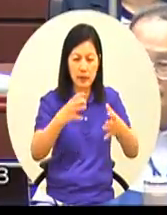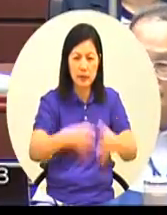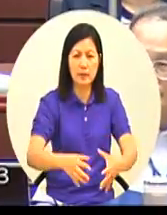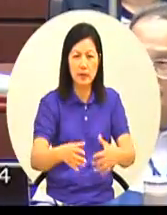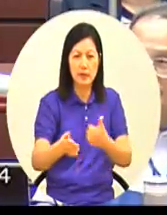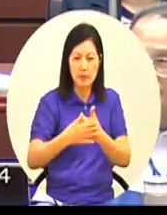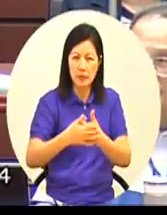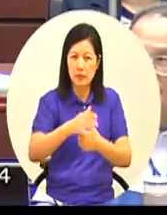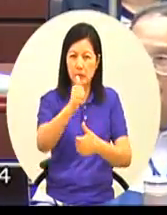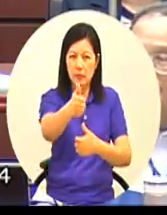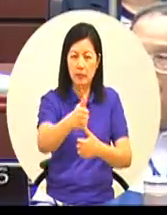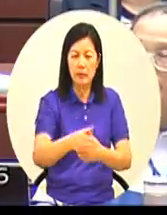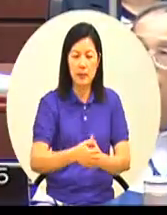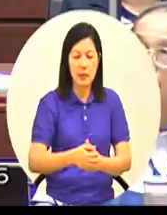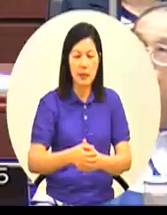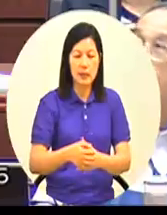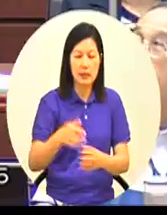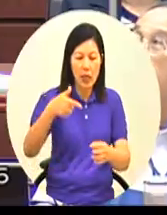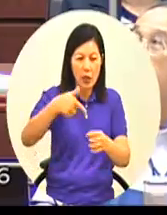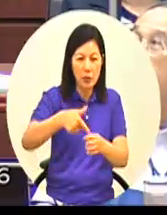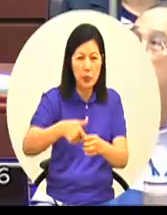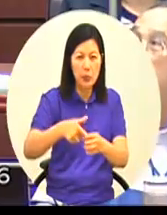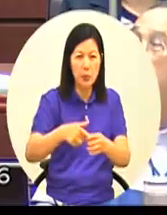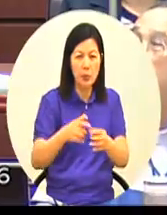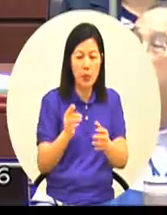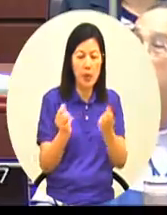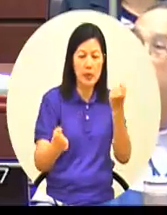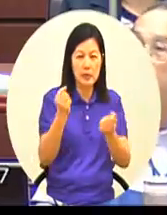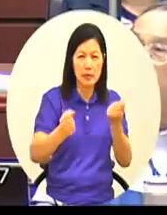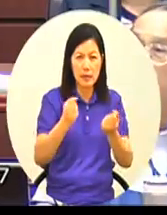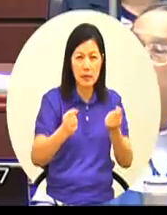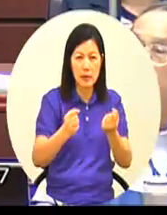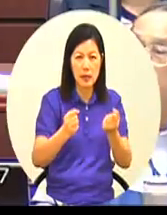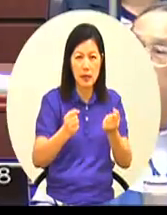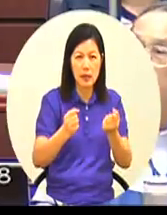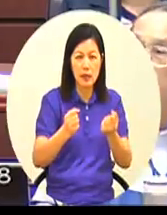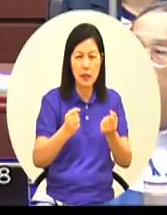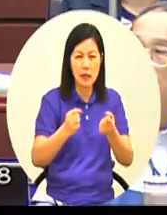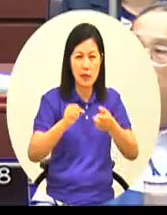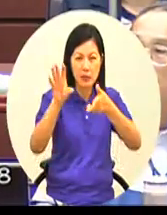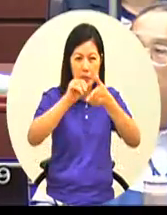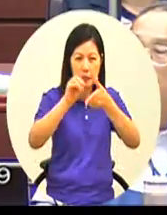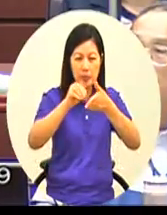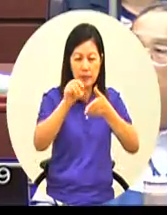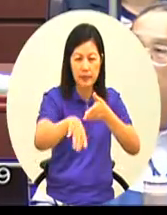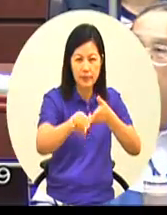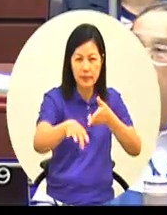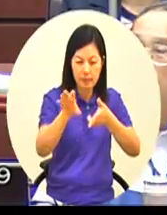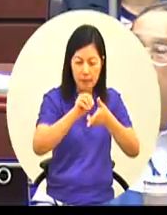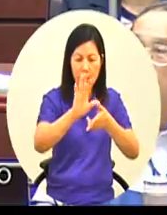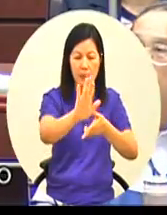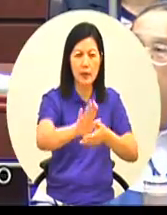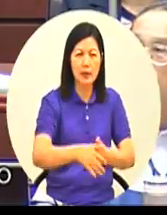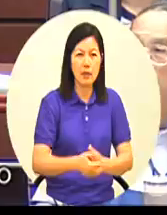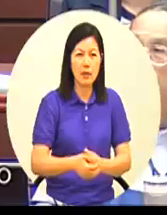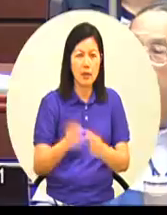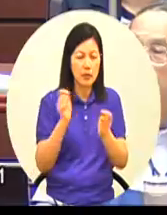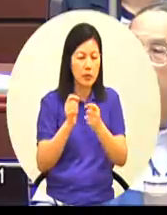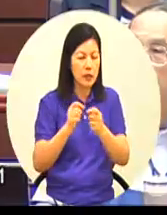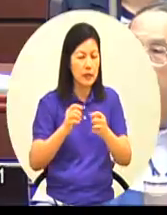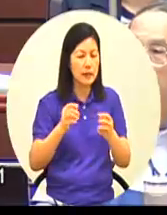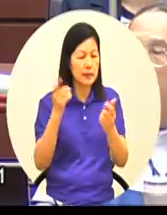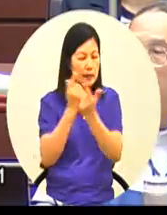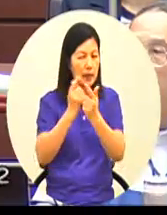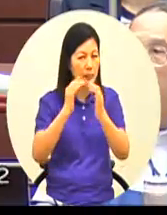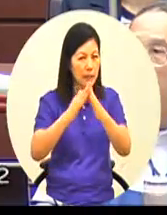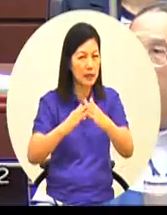助很大，我们的油罐车上面都有 GPS 都可以 track 哈，所以我们各方面最近又申请一个跟台北市合作